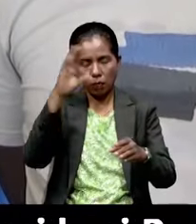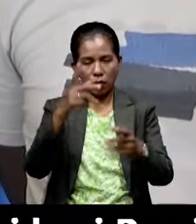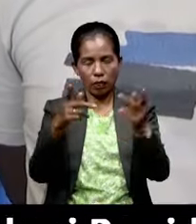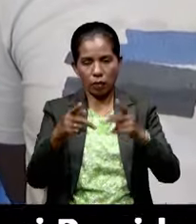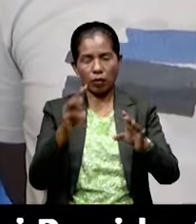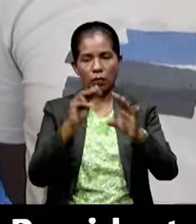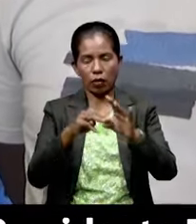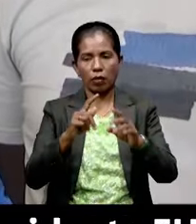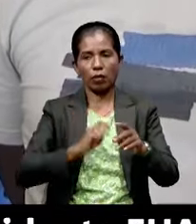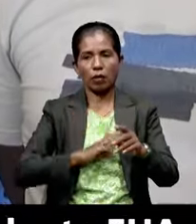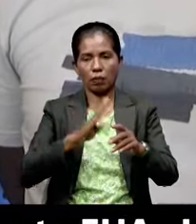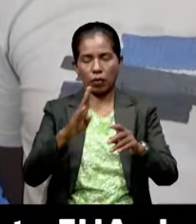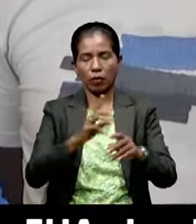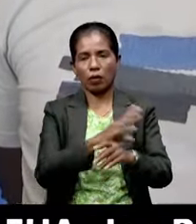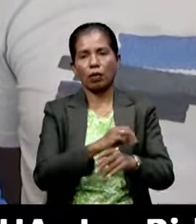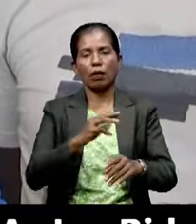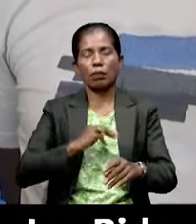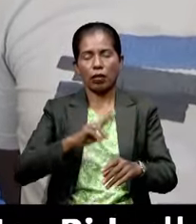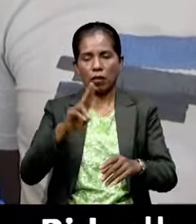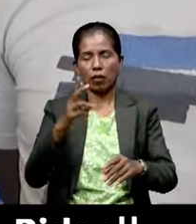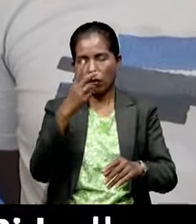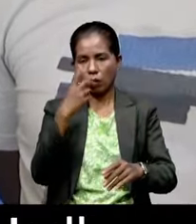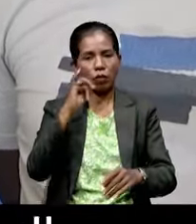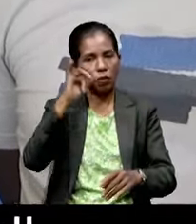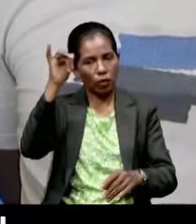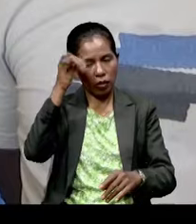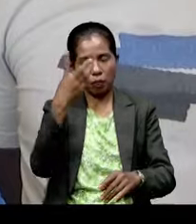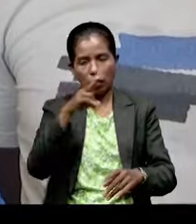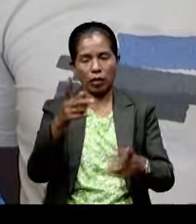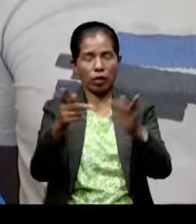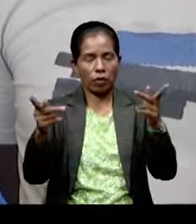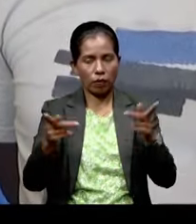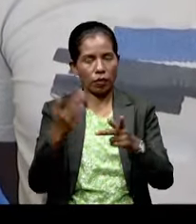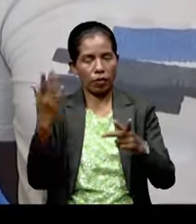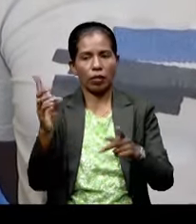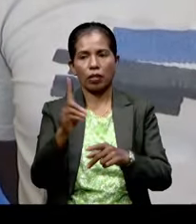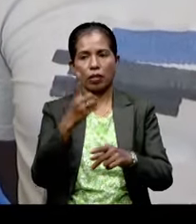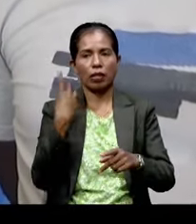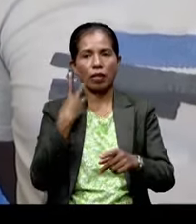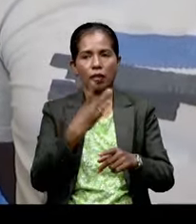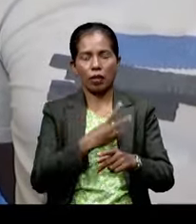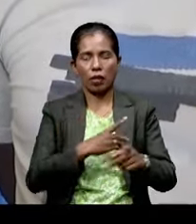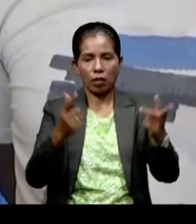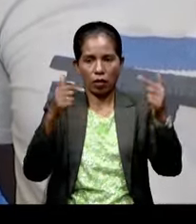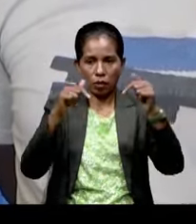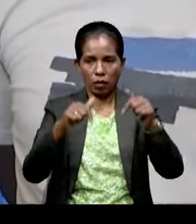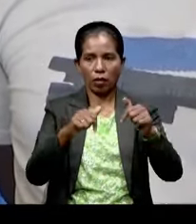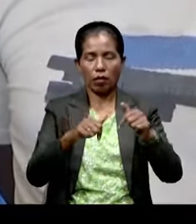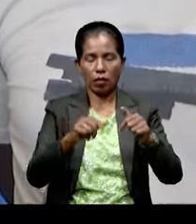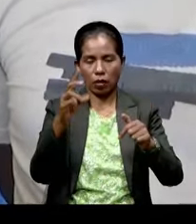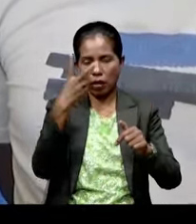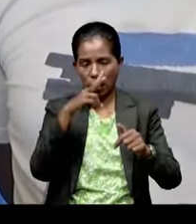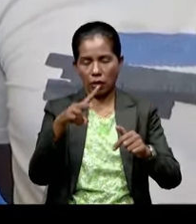tabesi, o mercado mandi. Porque kalau bos server mana ia fatin mereka mandi, oh indah dia kemana kira nih amai survei